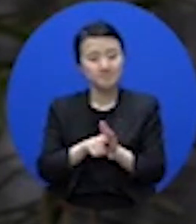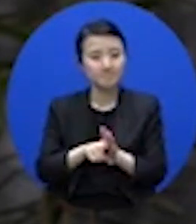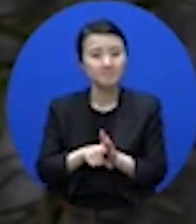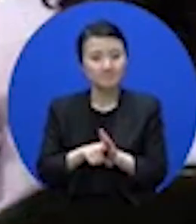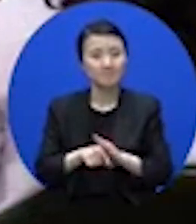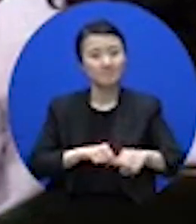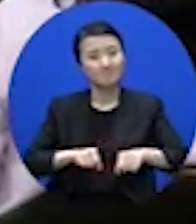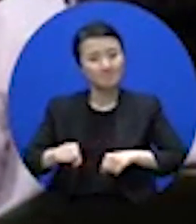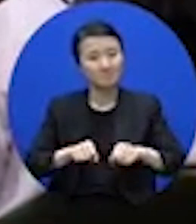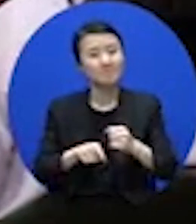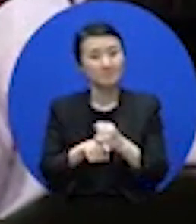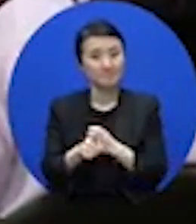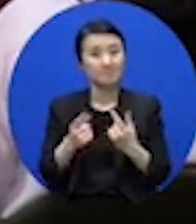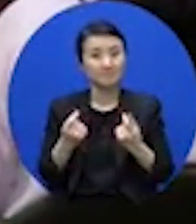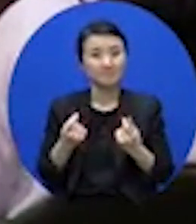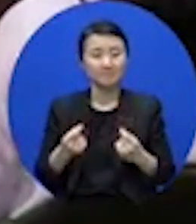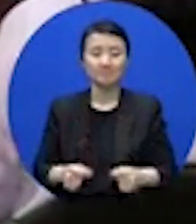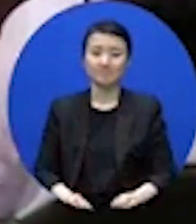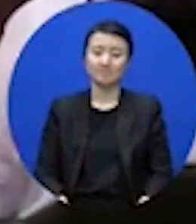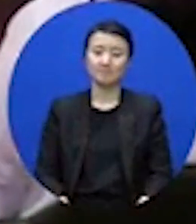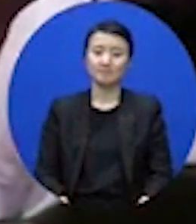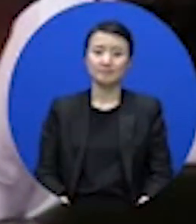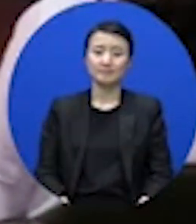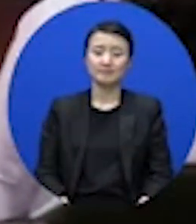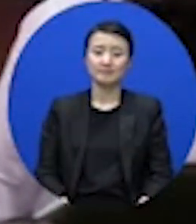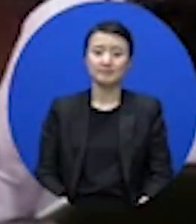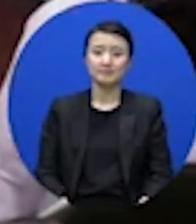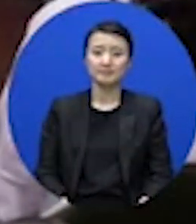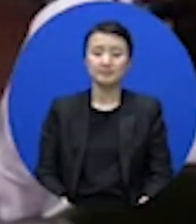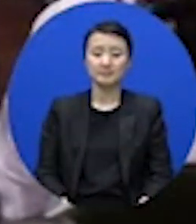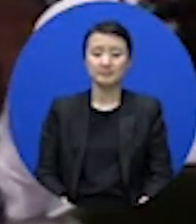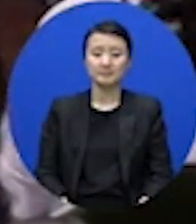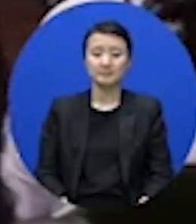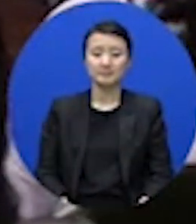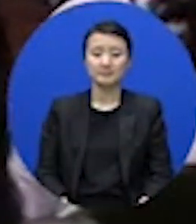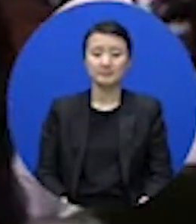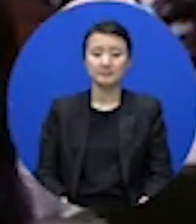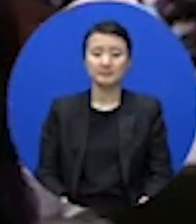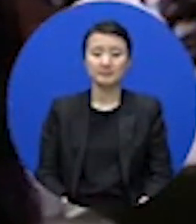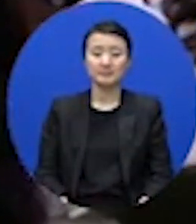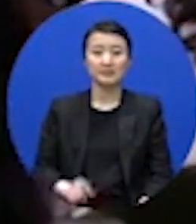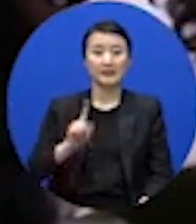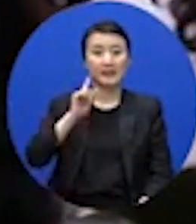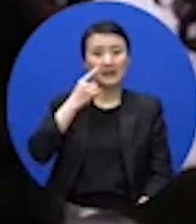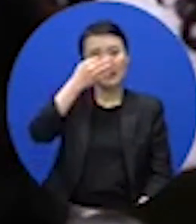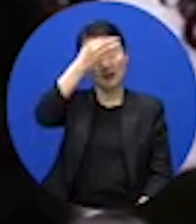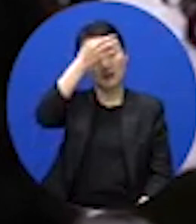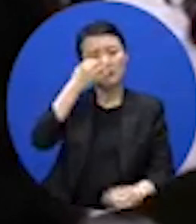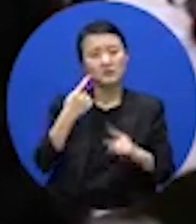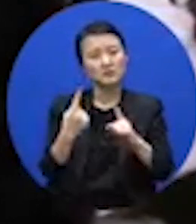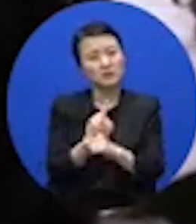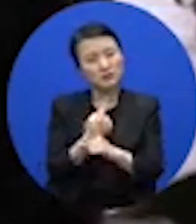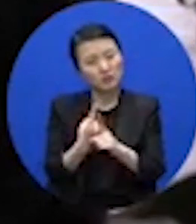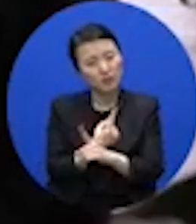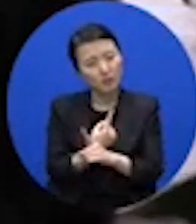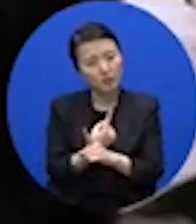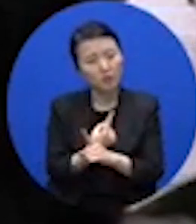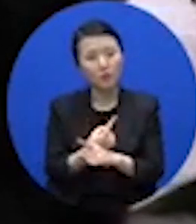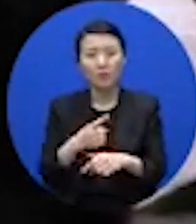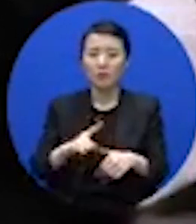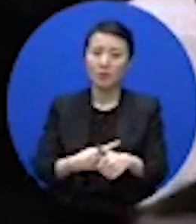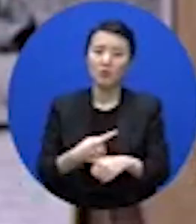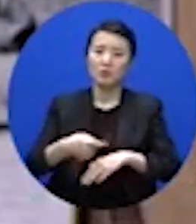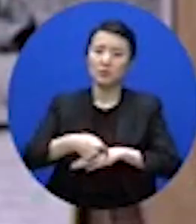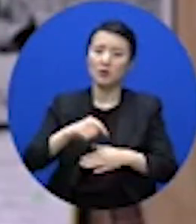거죠. 그렇다면 자, 이 시간에는 예술 치료를 통해서 우리의